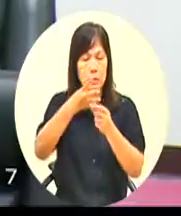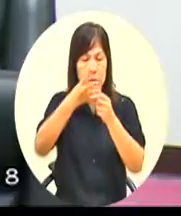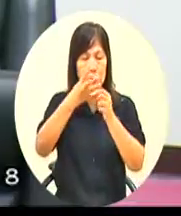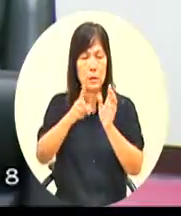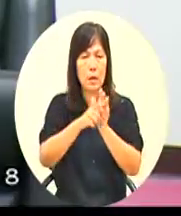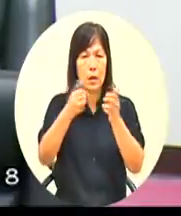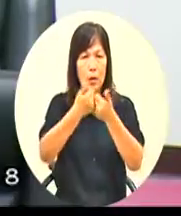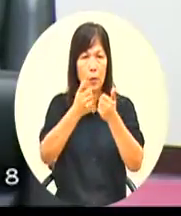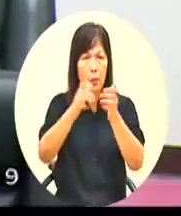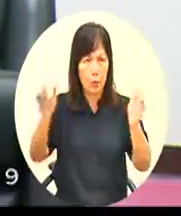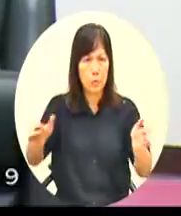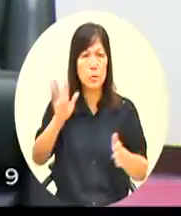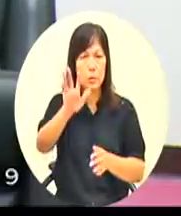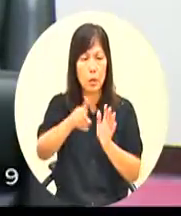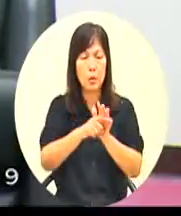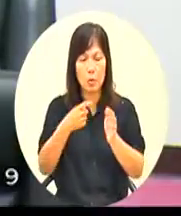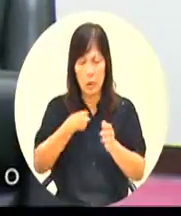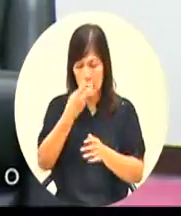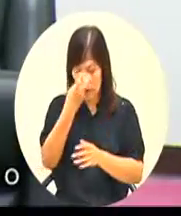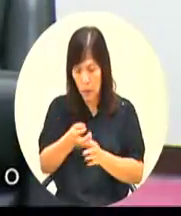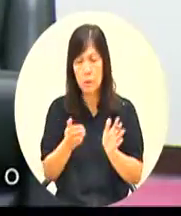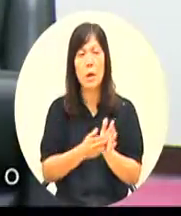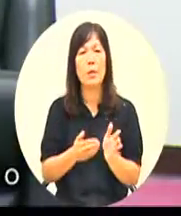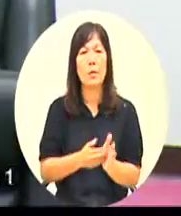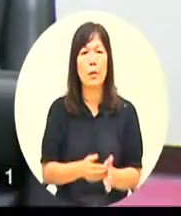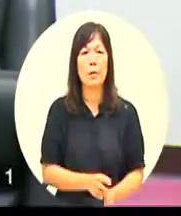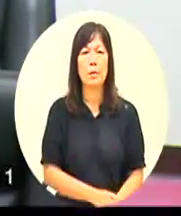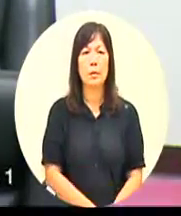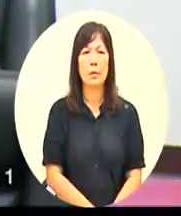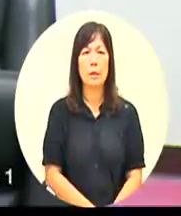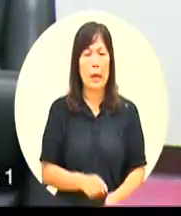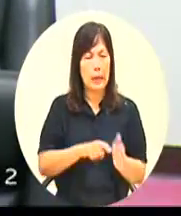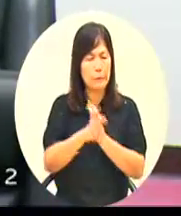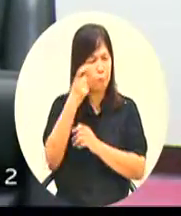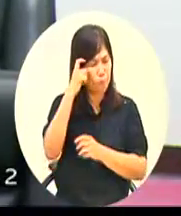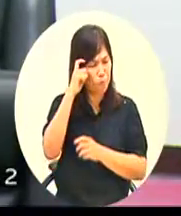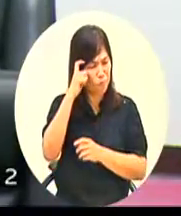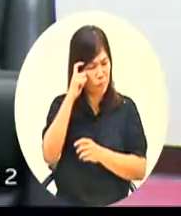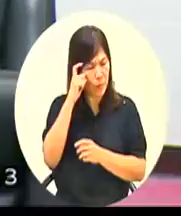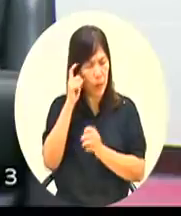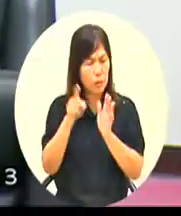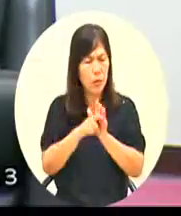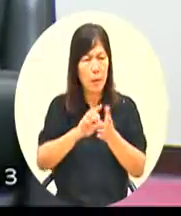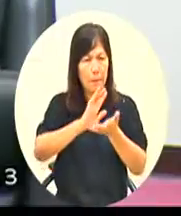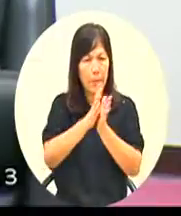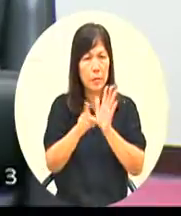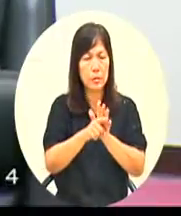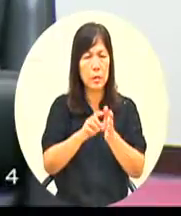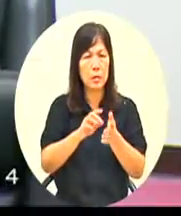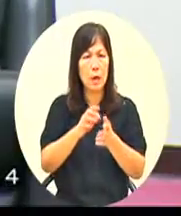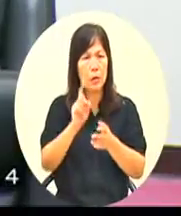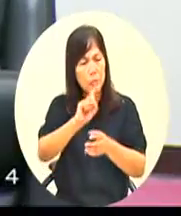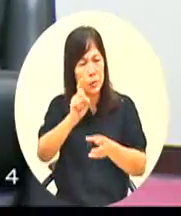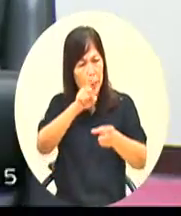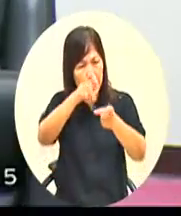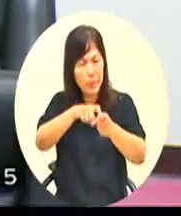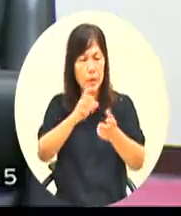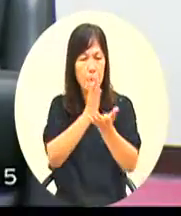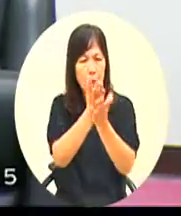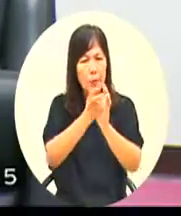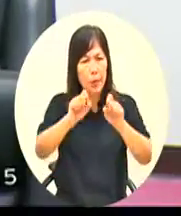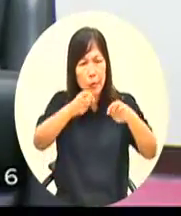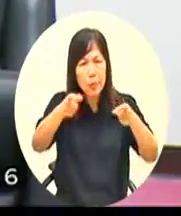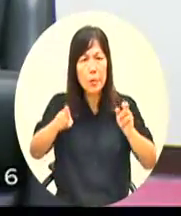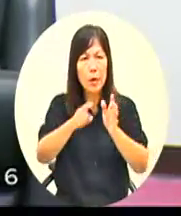那你也去过现场有勘察过，哦，那也一直在想办法要把它作为一个使用的一个多元化的使